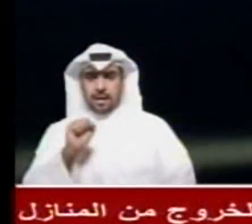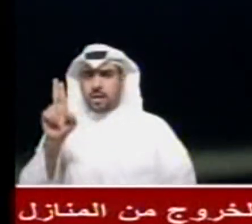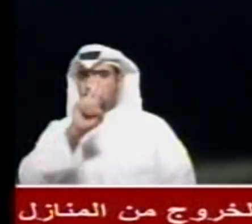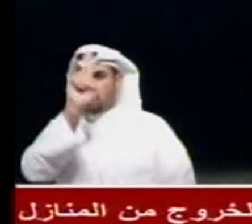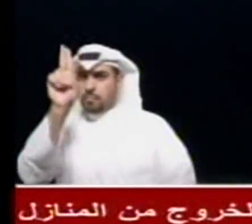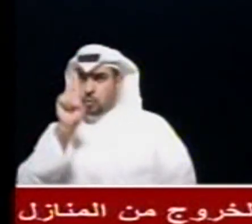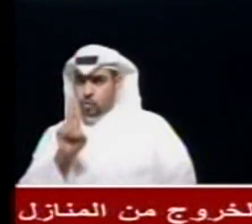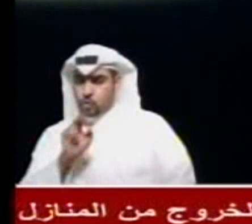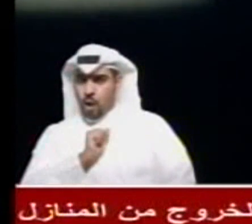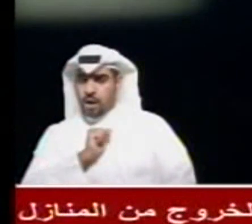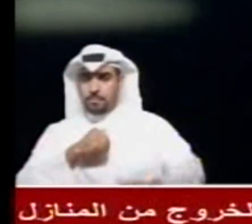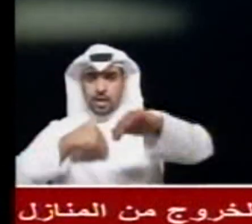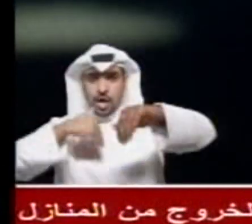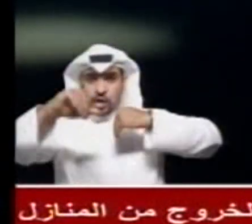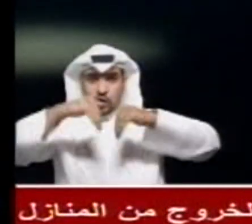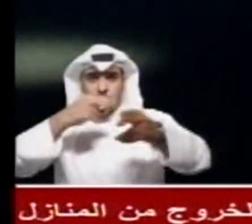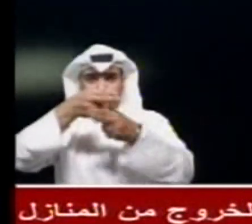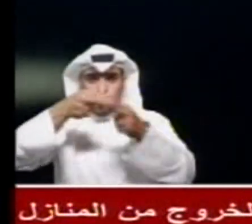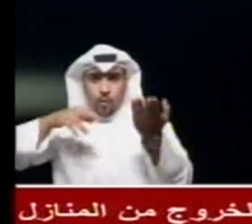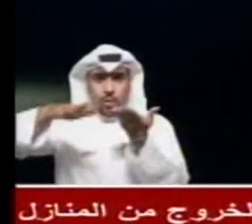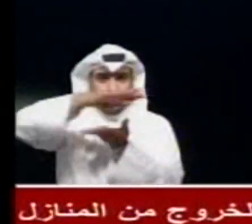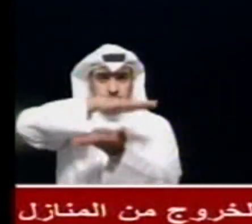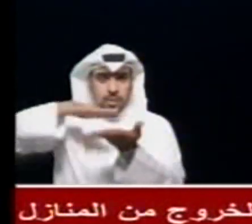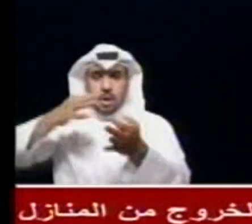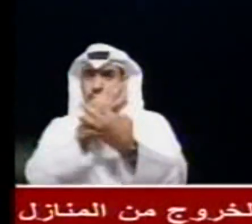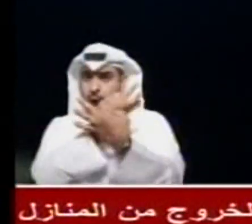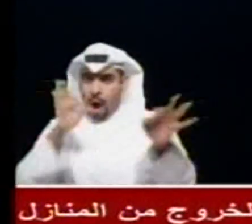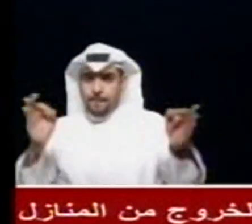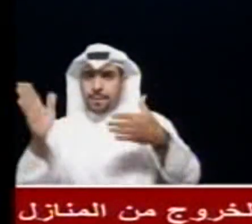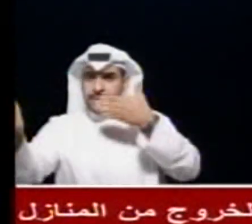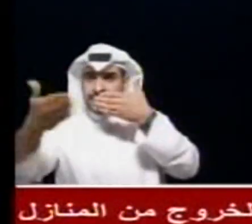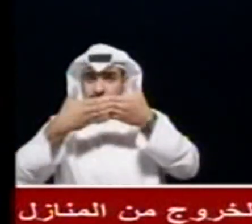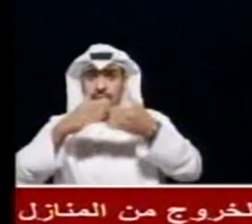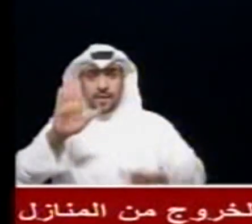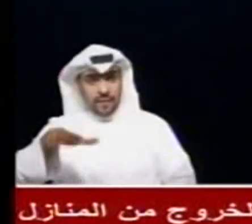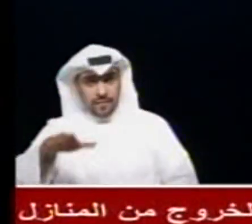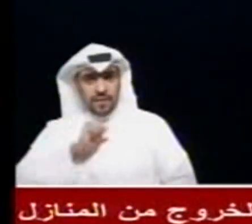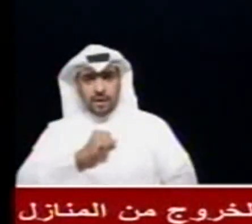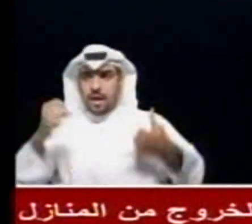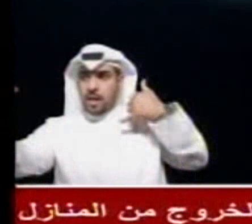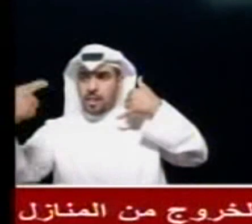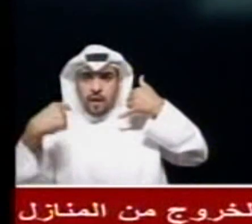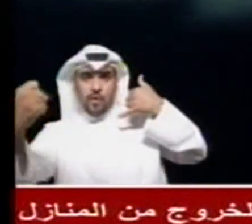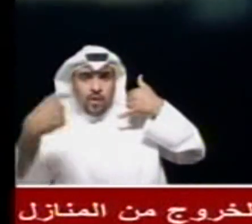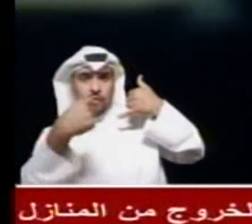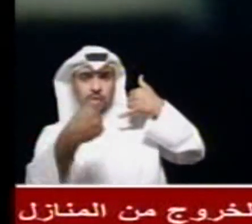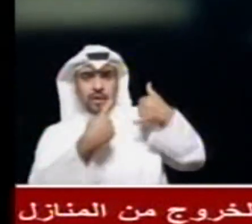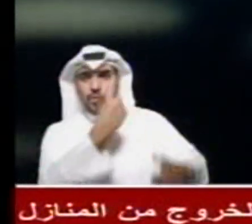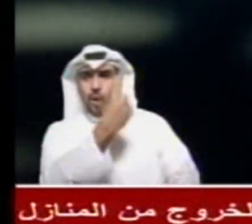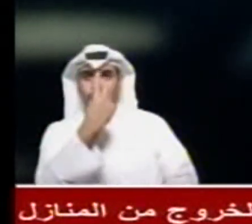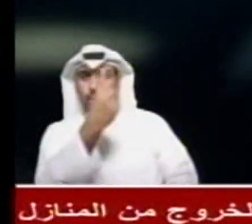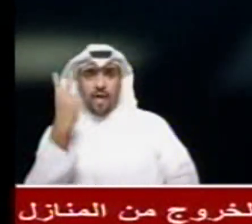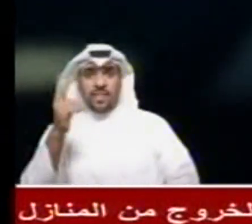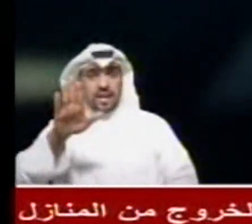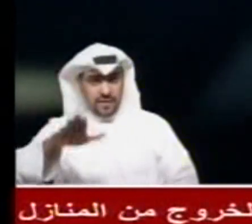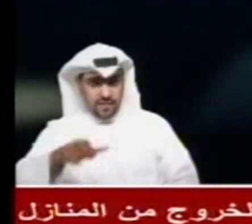هناك طرق مغلقة حاليا بفعل السيول، وهل من بلاغات جديدة وردت إلى غرفة العمليات؟ بسم الله